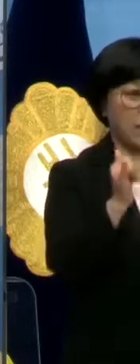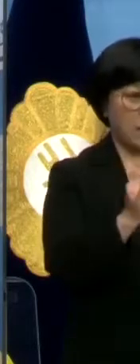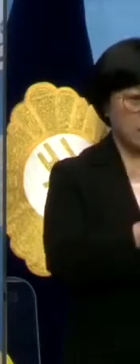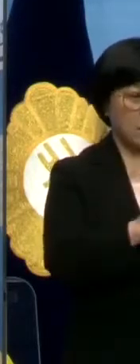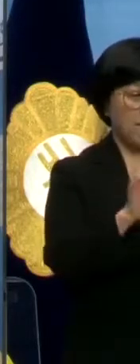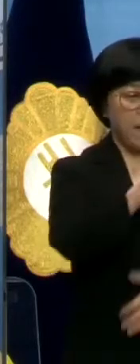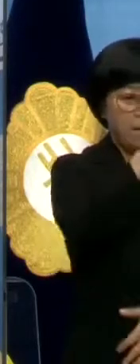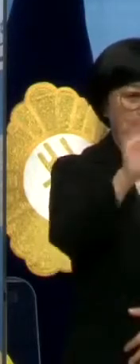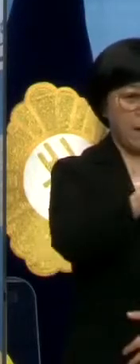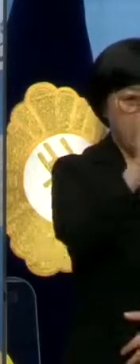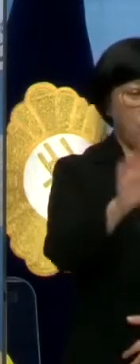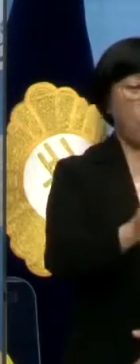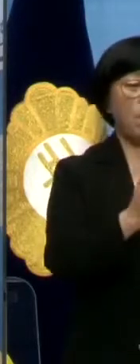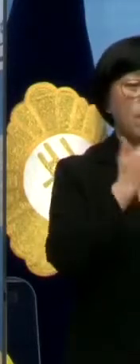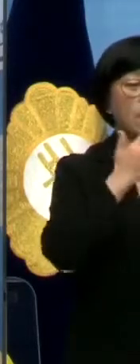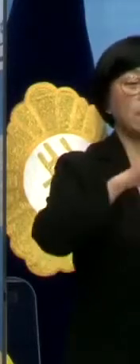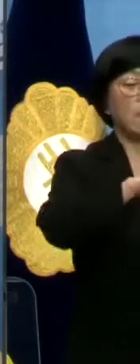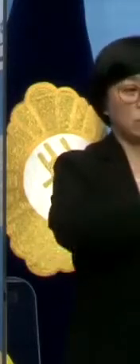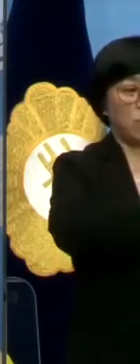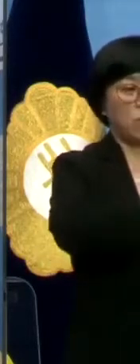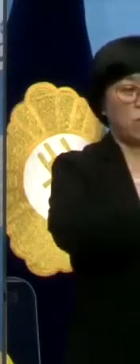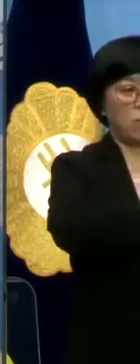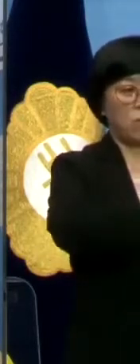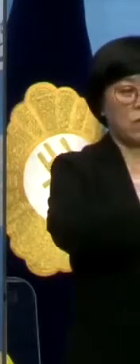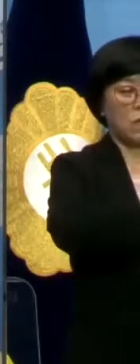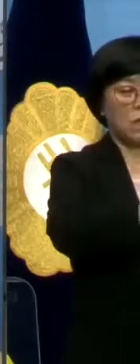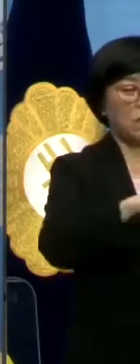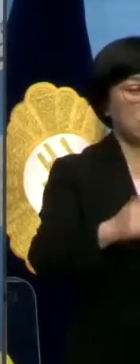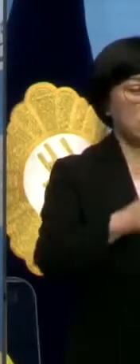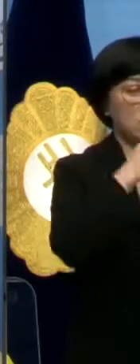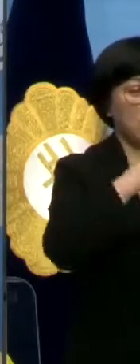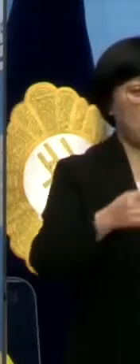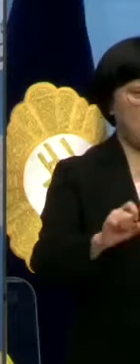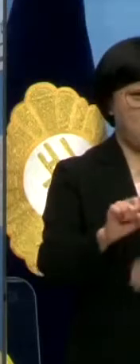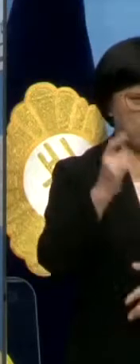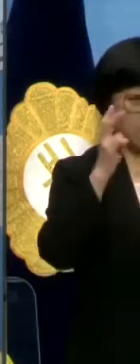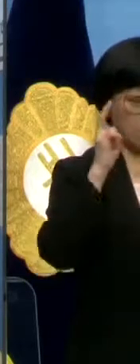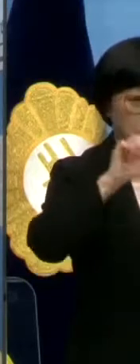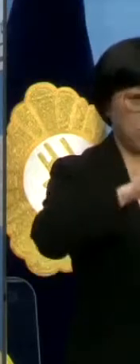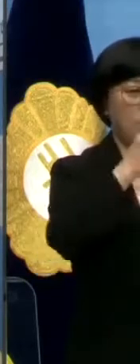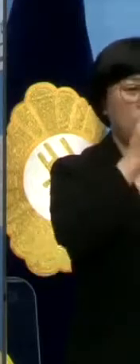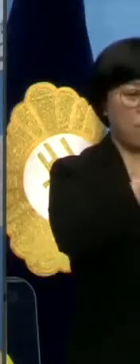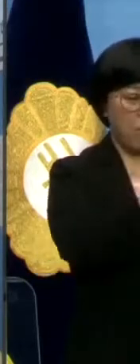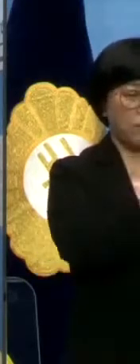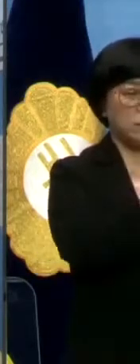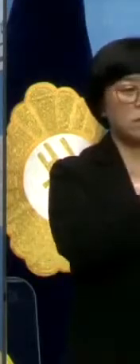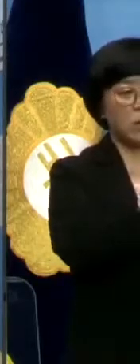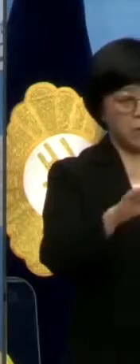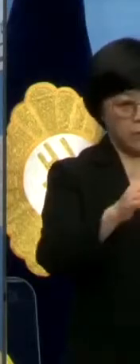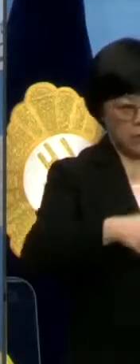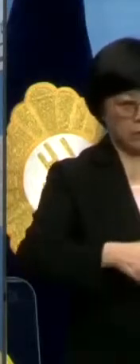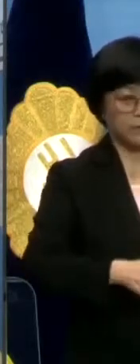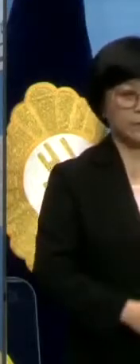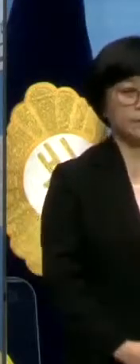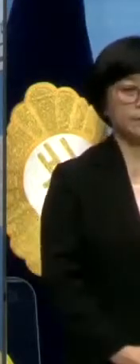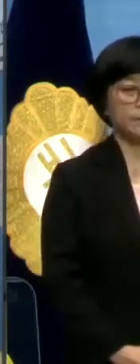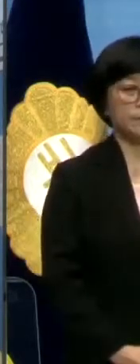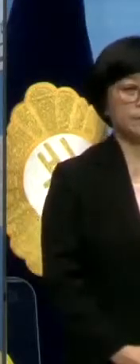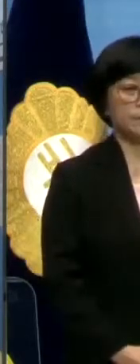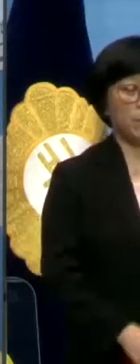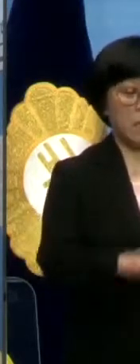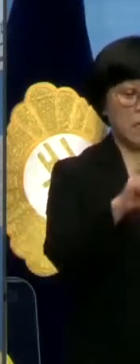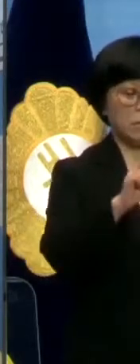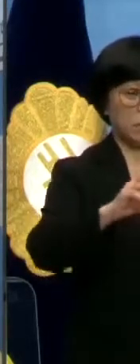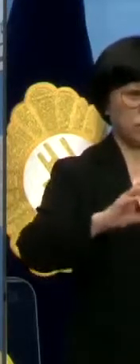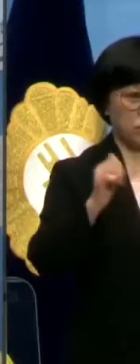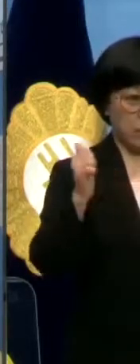참사를 반복하지 않겠다는 약속이 바로 이 중대재해기업처벌법의 처리라고 생각합니다.